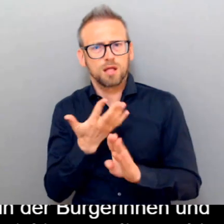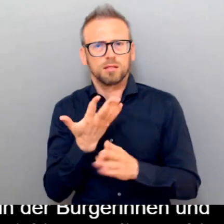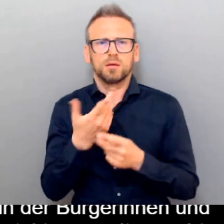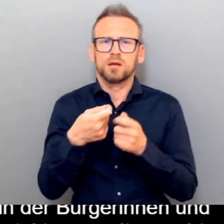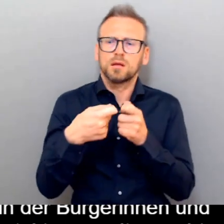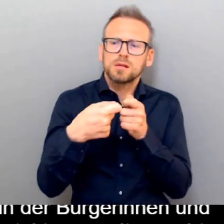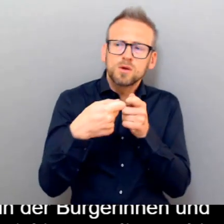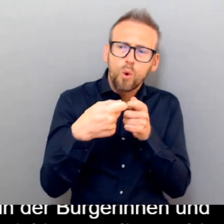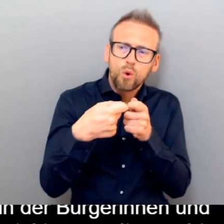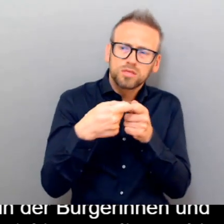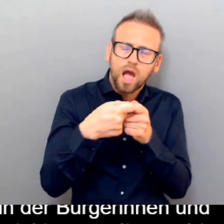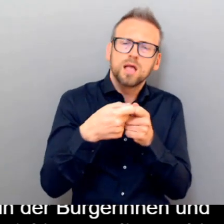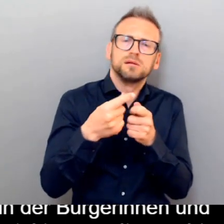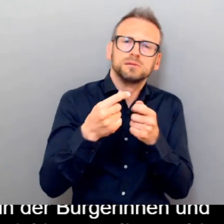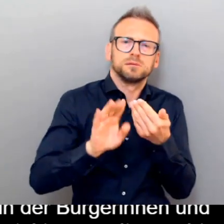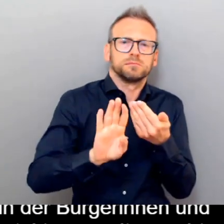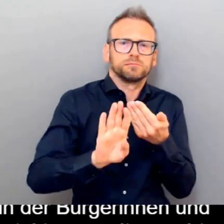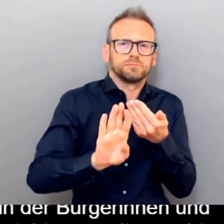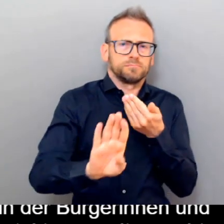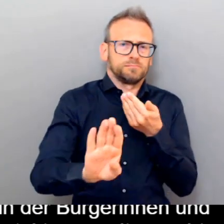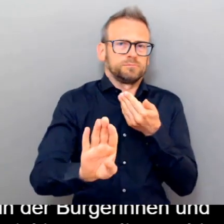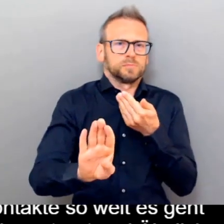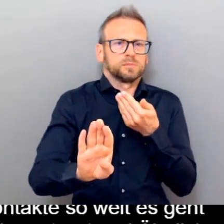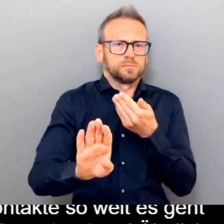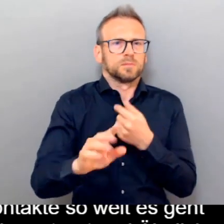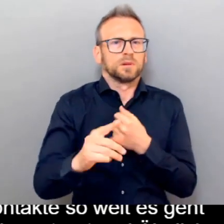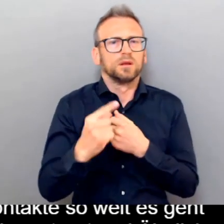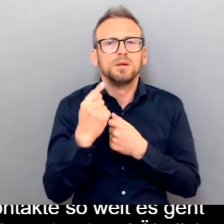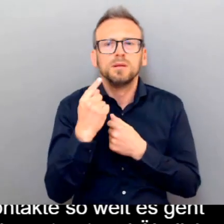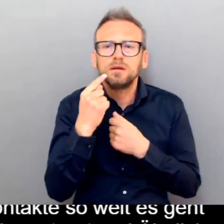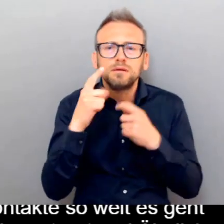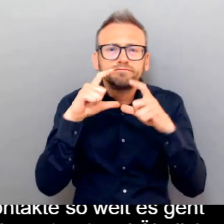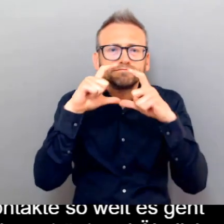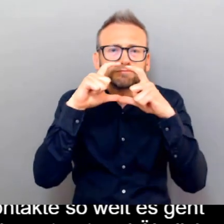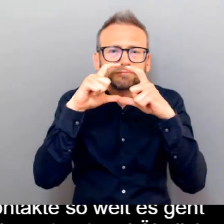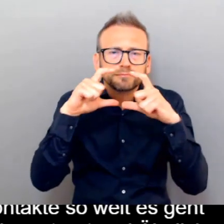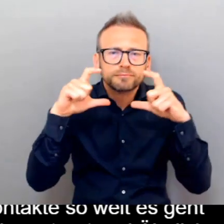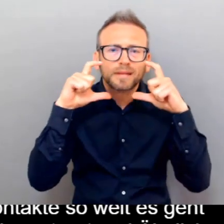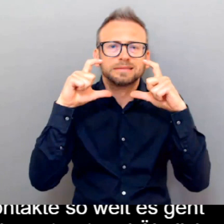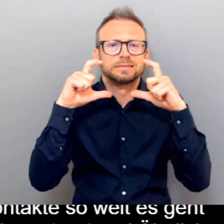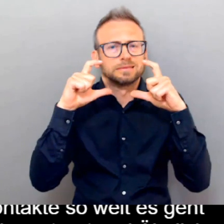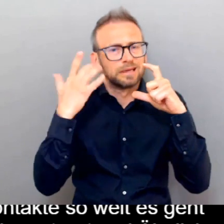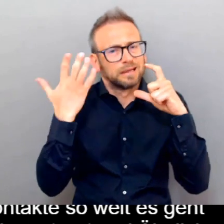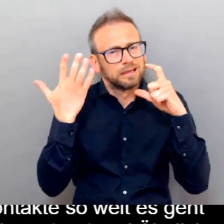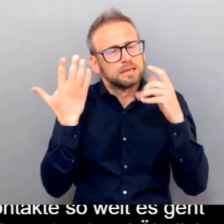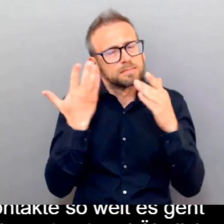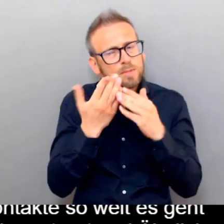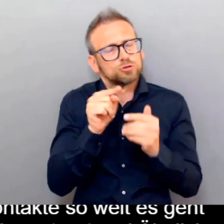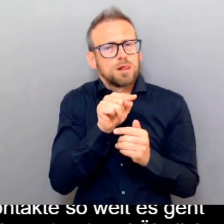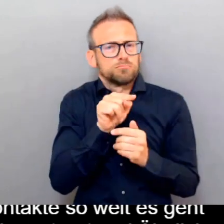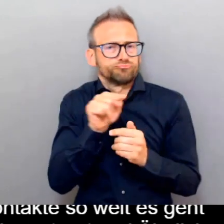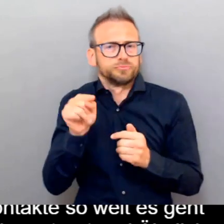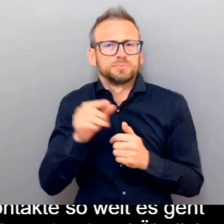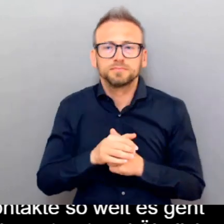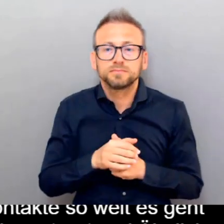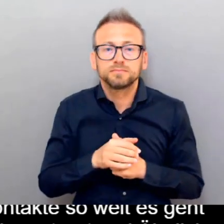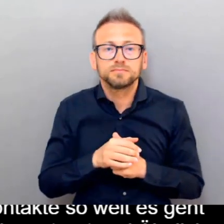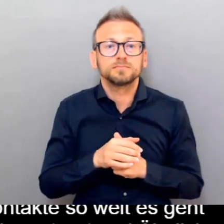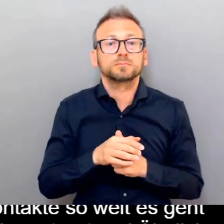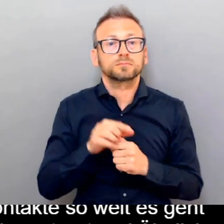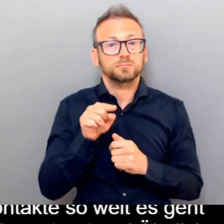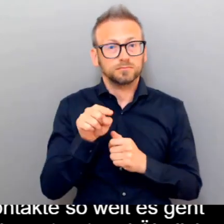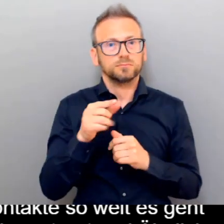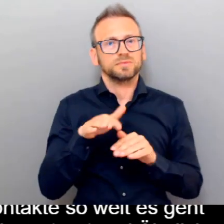auf den Weg gebracht haben. Es geht jetzt darum, das Beschlossene umzusetzen, die Entwicklung zu beobachten, also